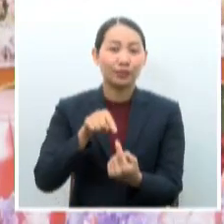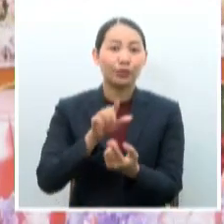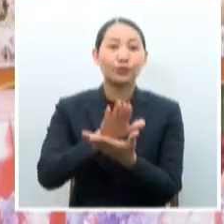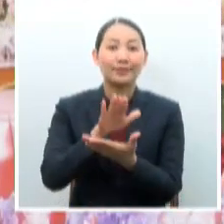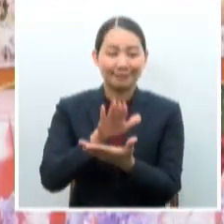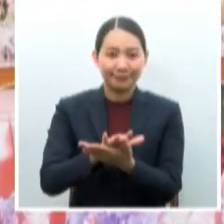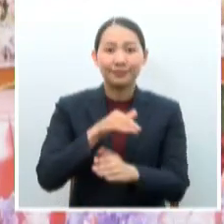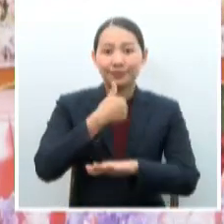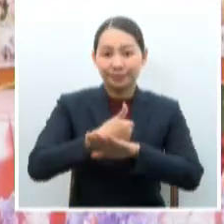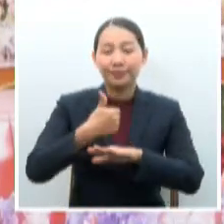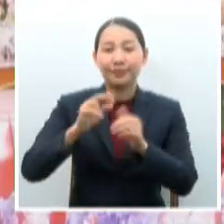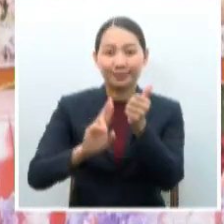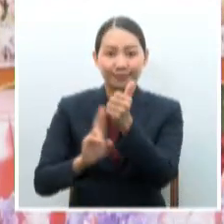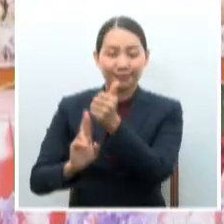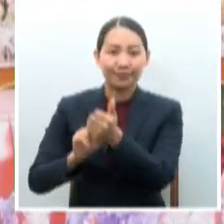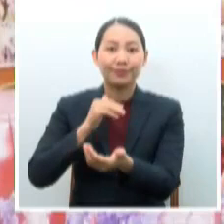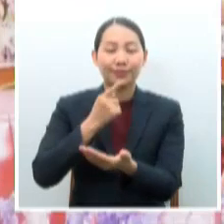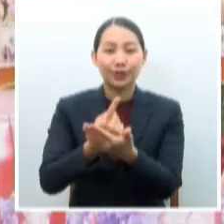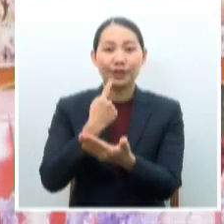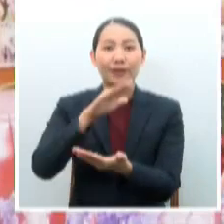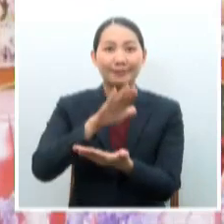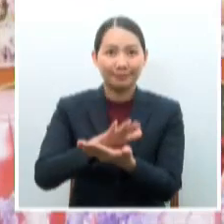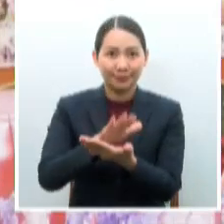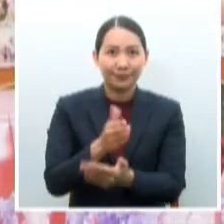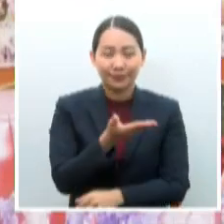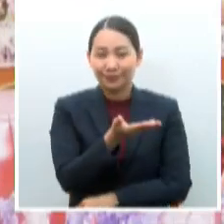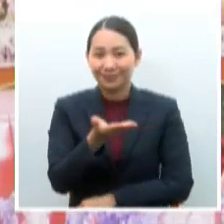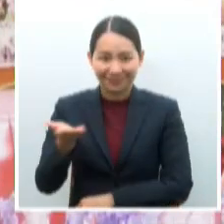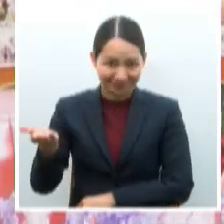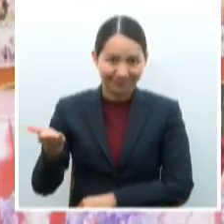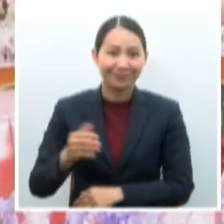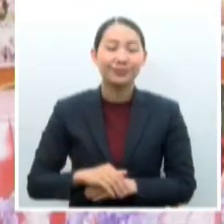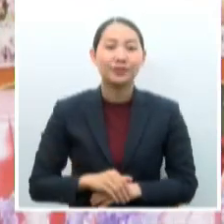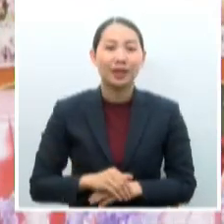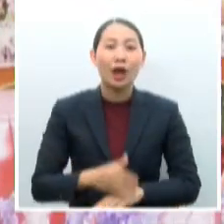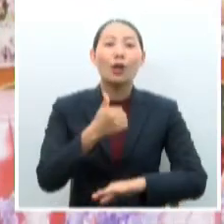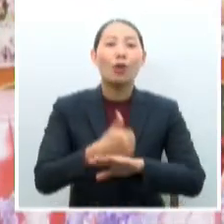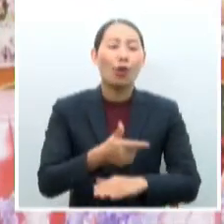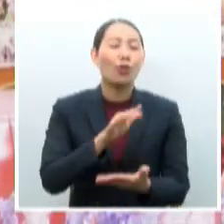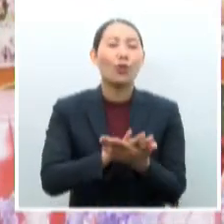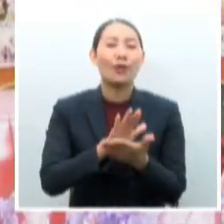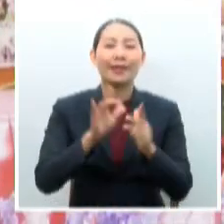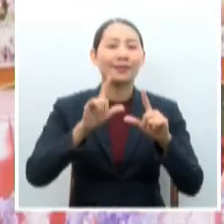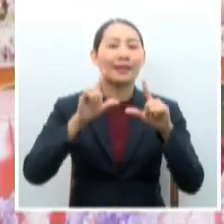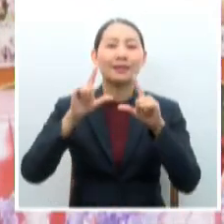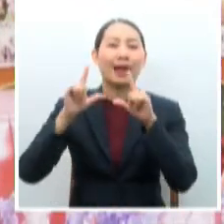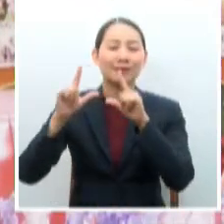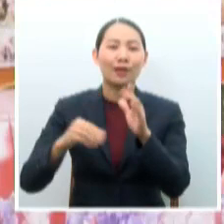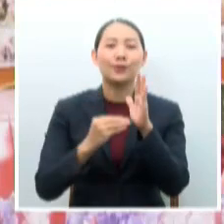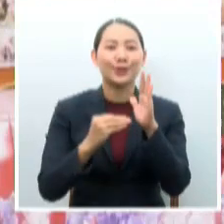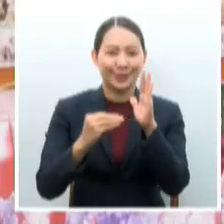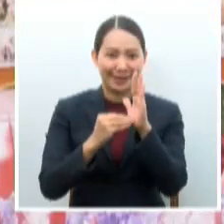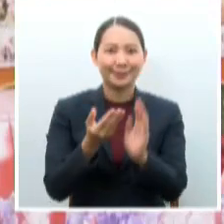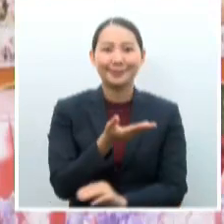ท่านผู้อำนวยการผู้อำนวยการโรงเรียนตรีมดมผู้อำนวยการโรงเรียนสตรีวัฒน์ครั้งผมผู้อำนวยการสามเสนวิทยาลัยปัญญาวรคุณและนิธินร